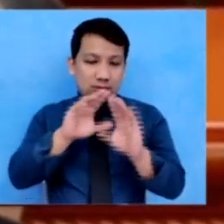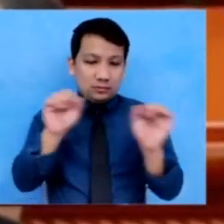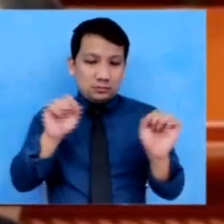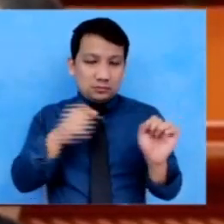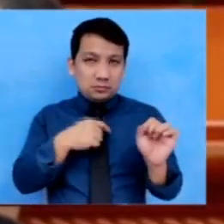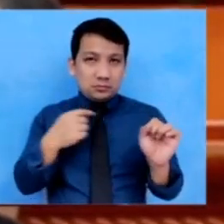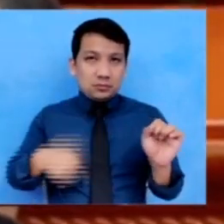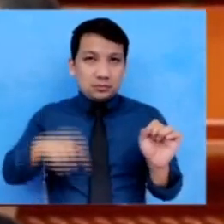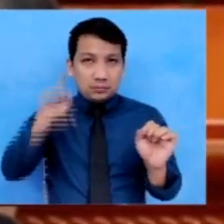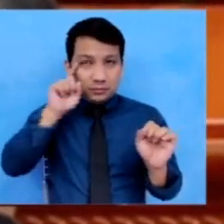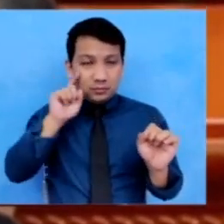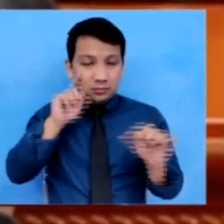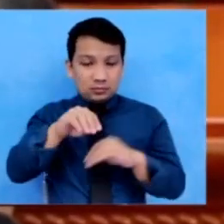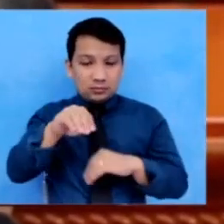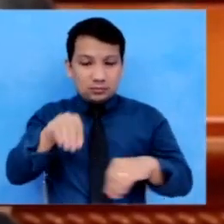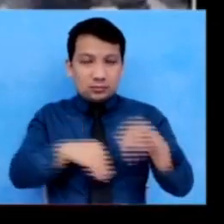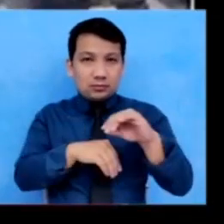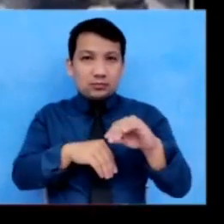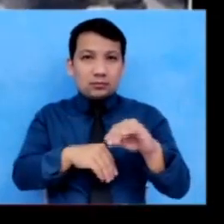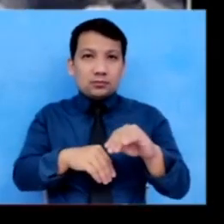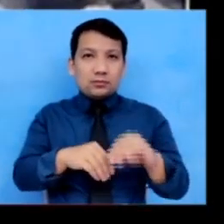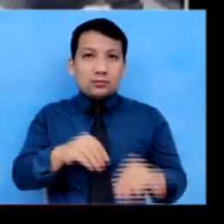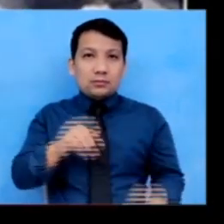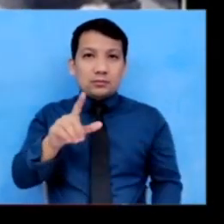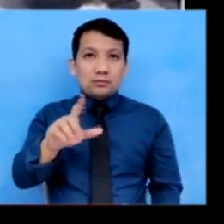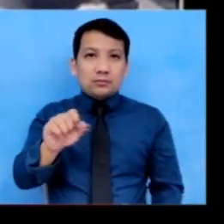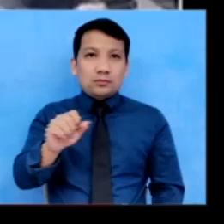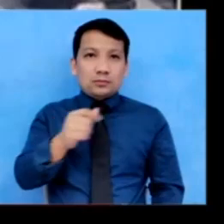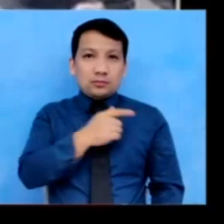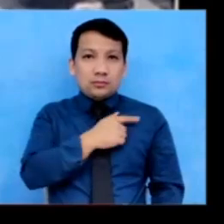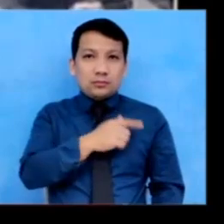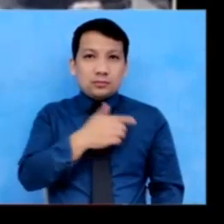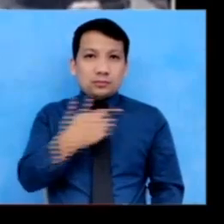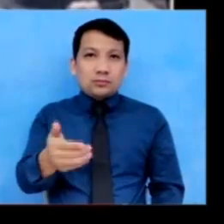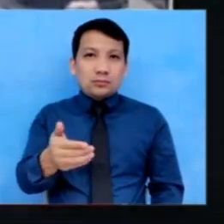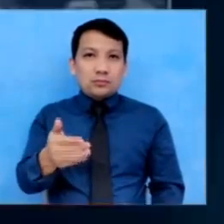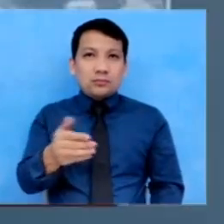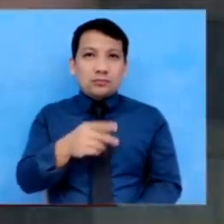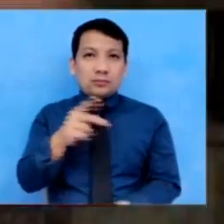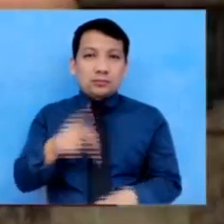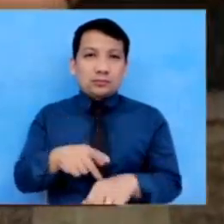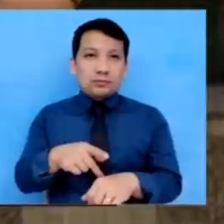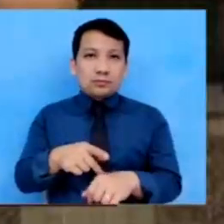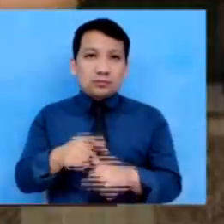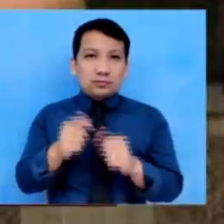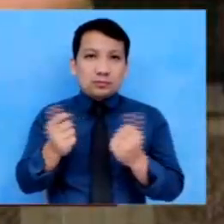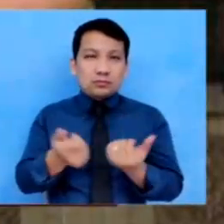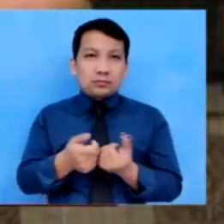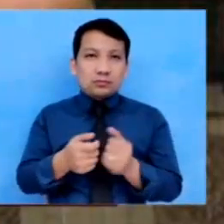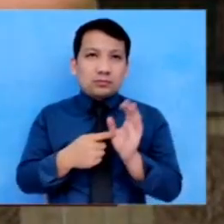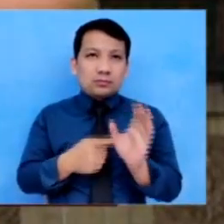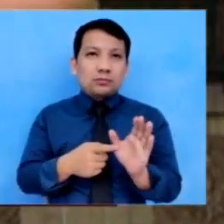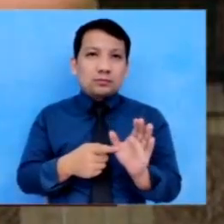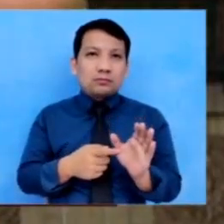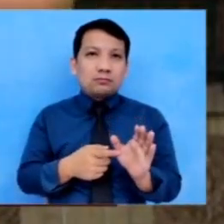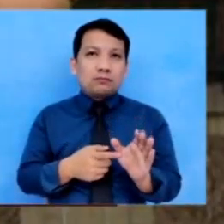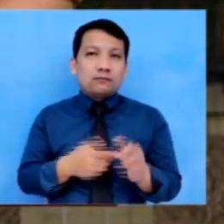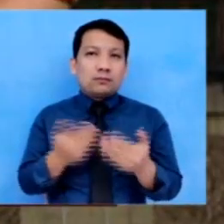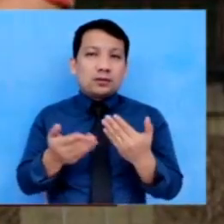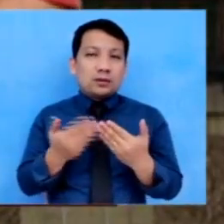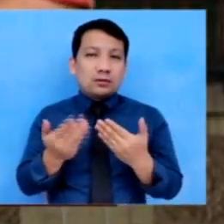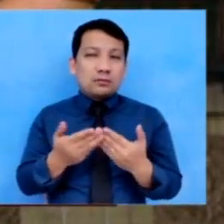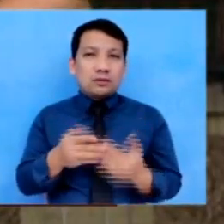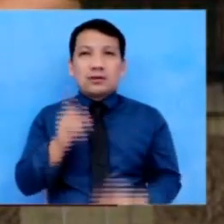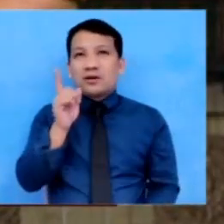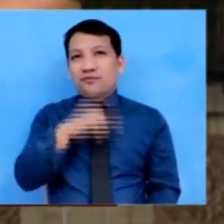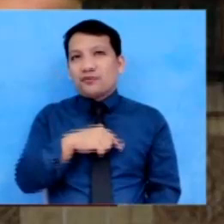ay pinalitan ni laming isang generaleral ng people's liberation army simplehan na lang natin mga kapatid mali po